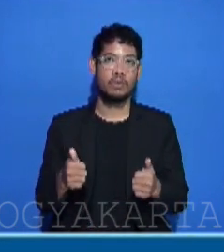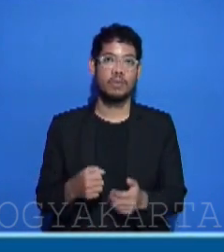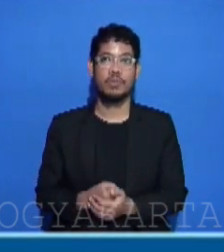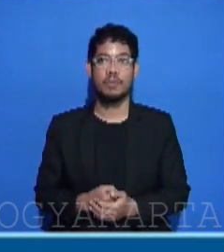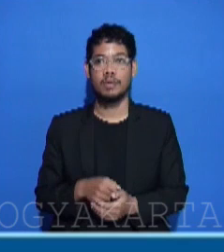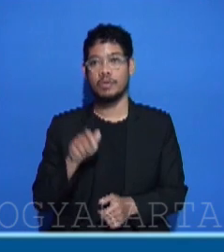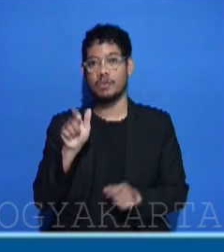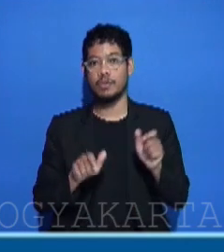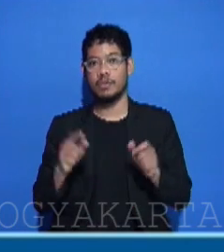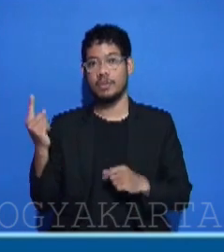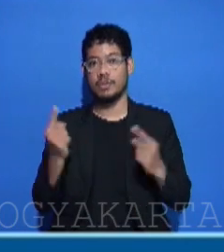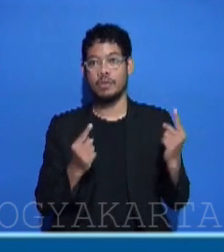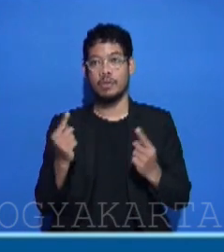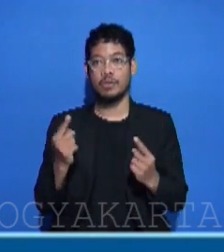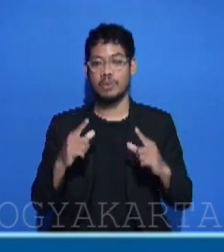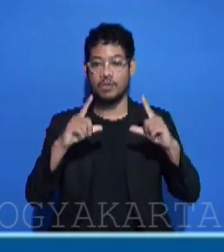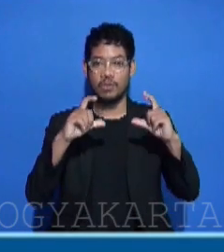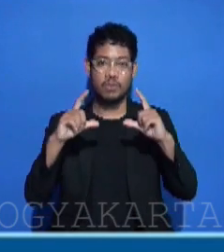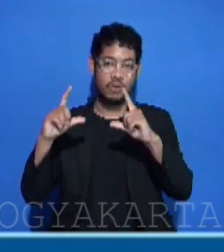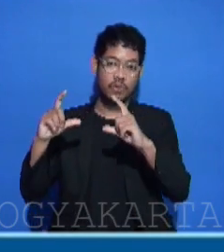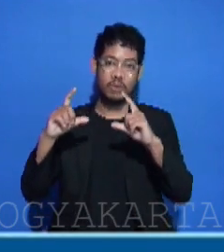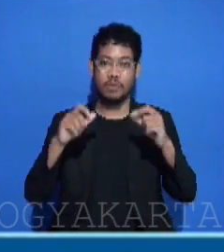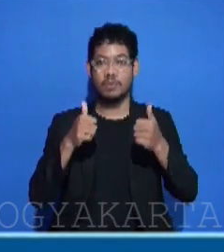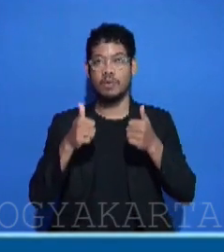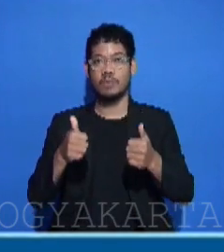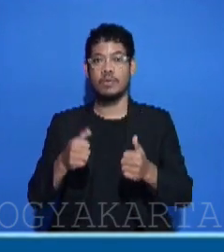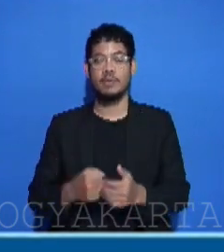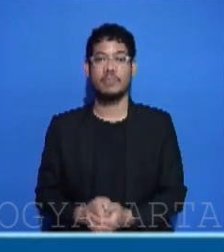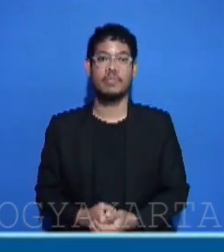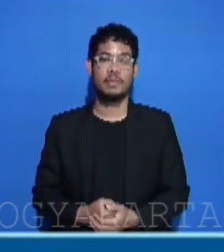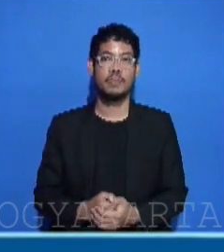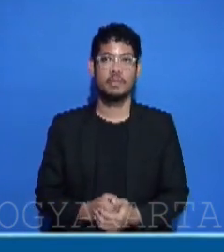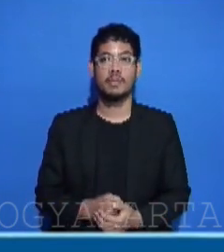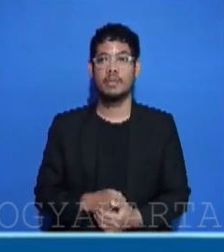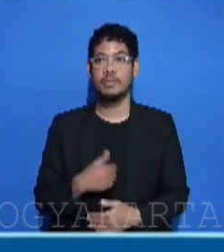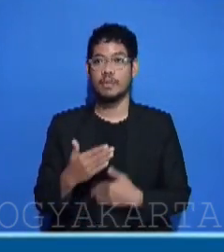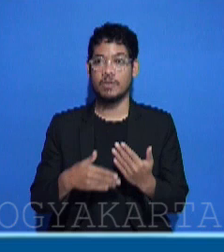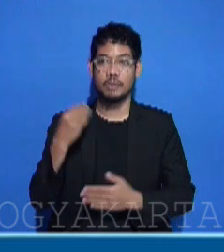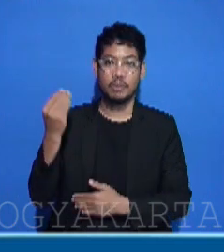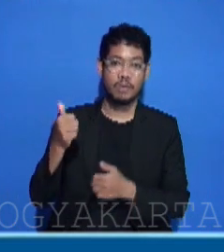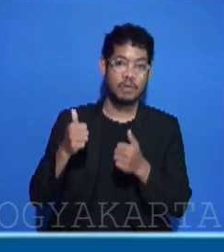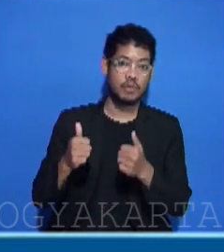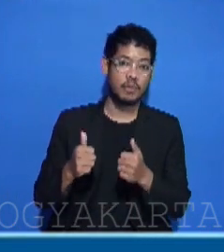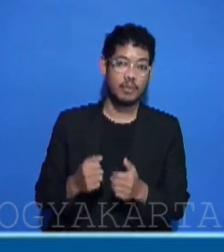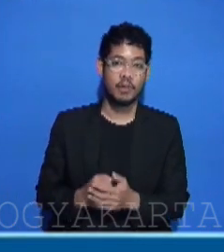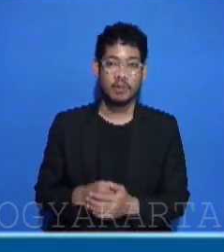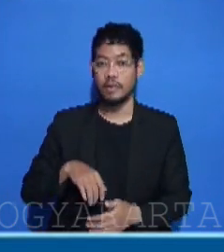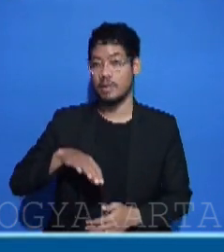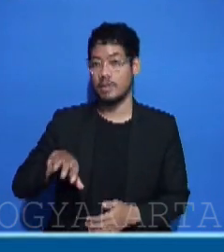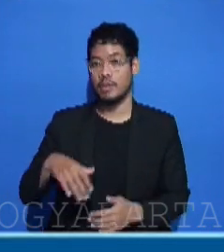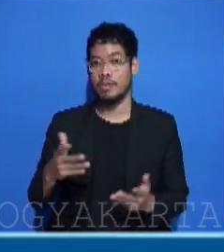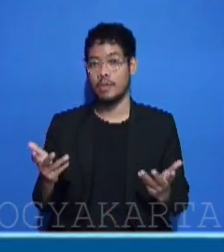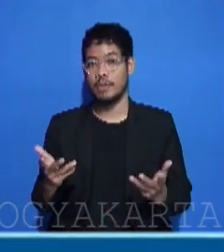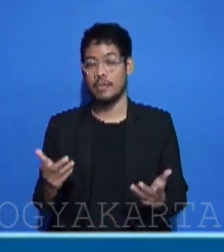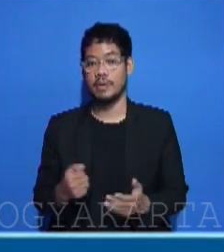pelancong saged nindakaken swap foto ing papan-papan ingkang dipun cawisaken dening pangelola wisata. Ing papan menika para pelancong ugi saged